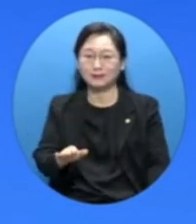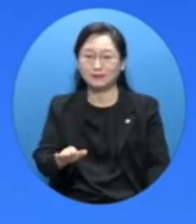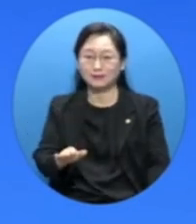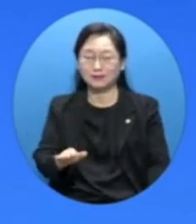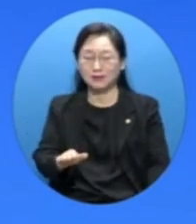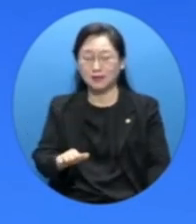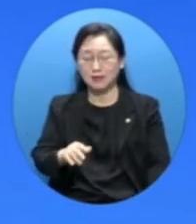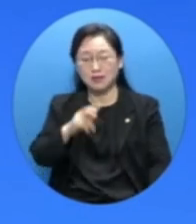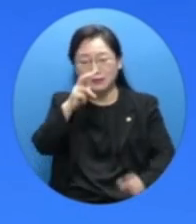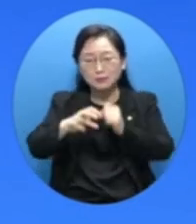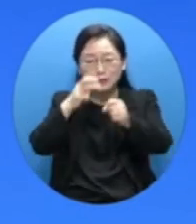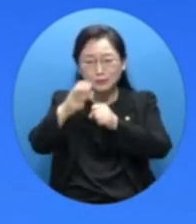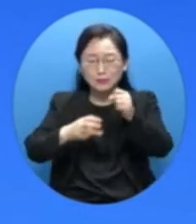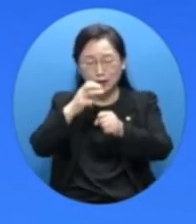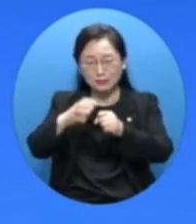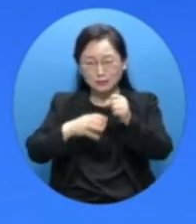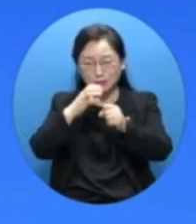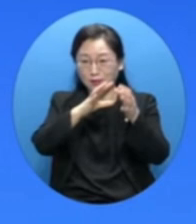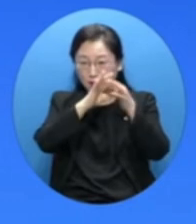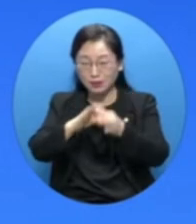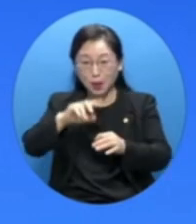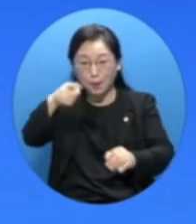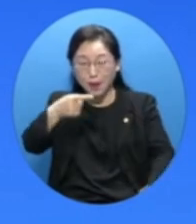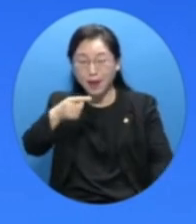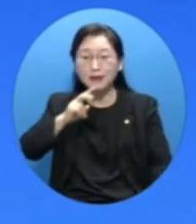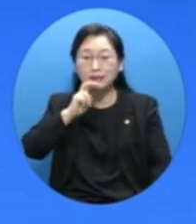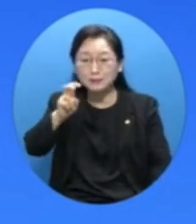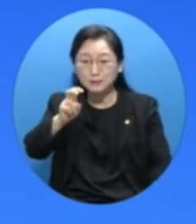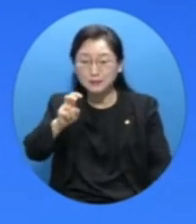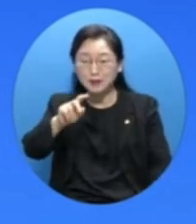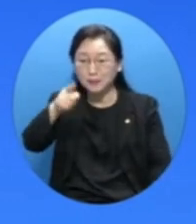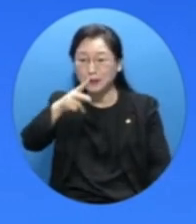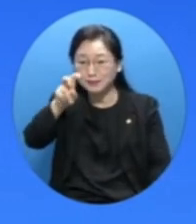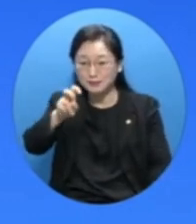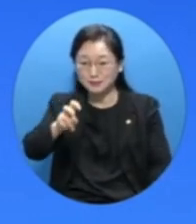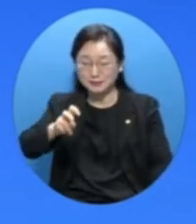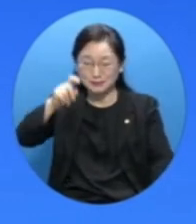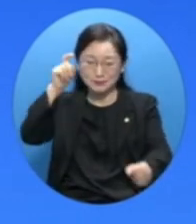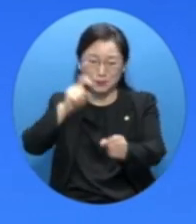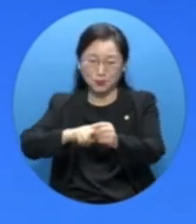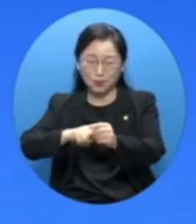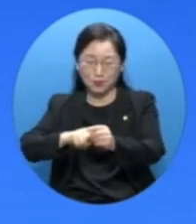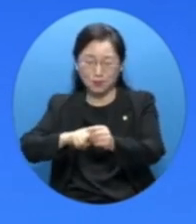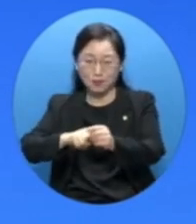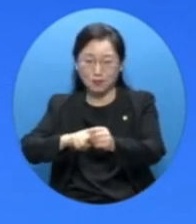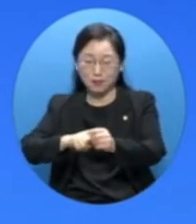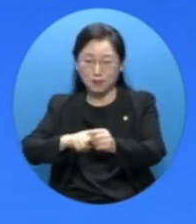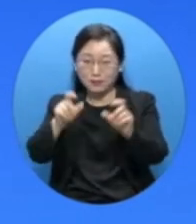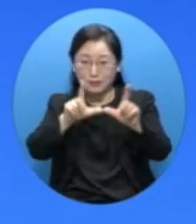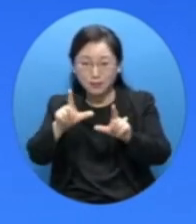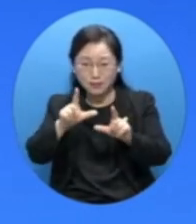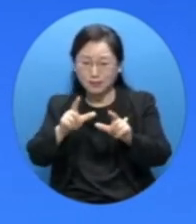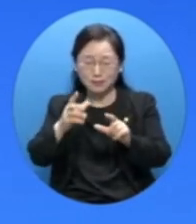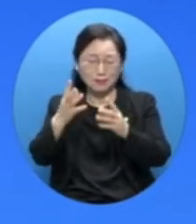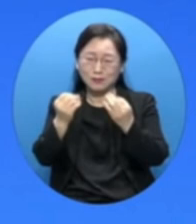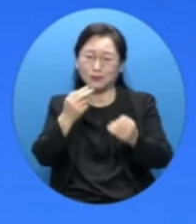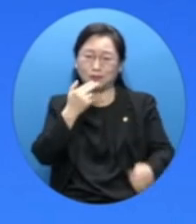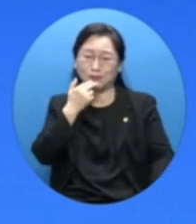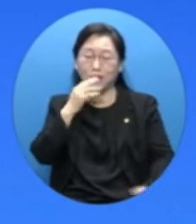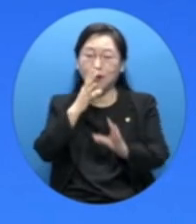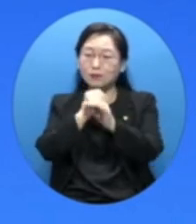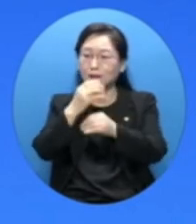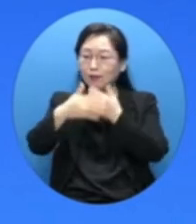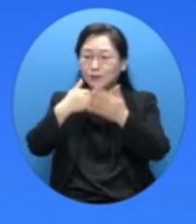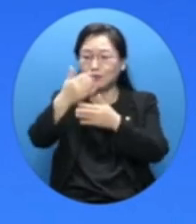110년 살겠다고 목표를 세웠어도 110년 사는 사람은 많지 않습니다. 언제 하나님이 부르시면 우리는 가야 되는